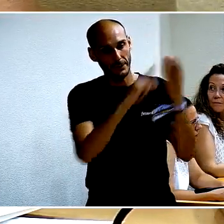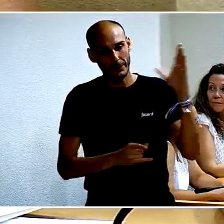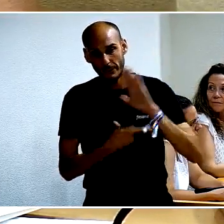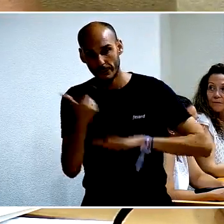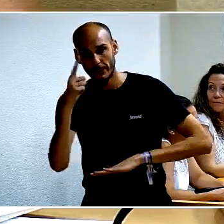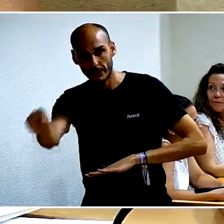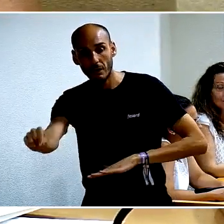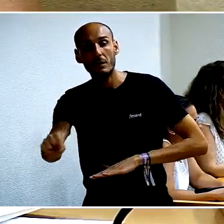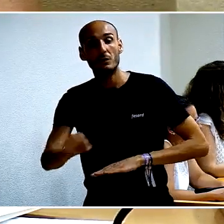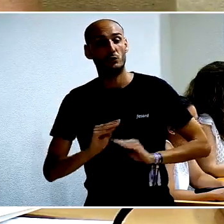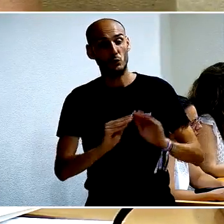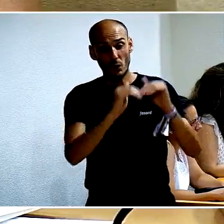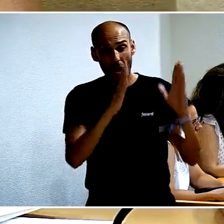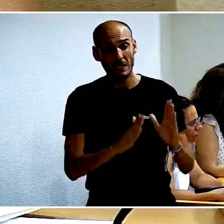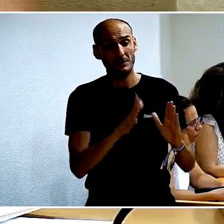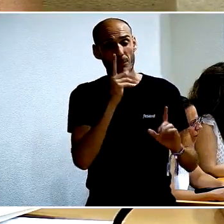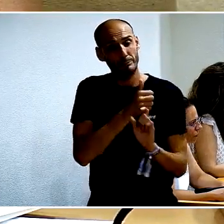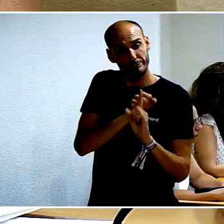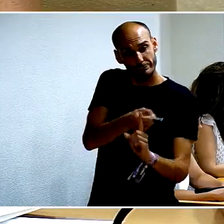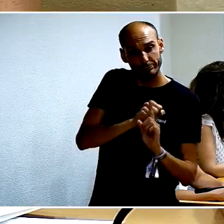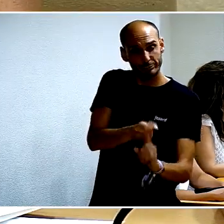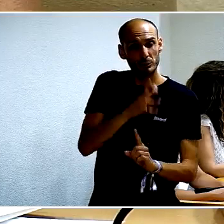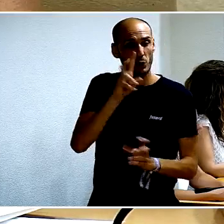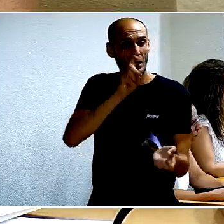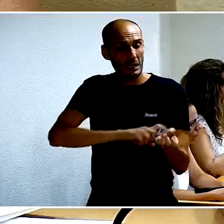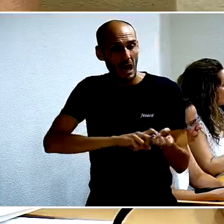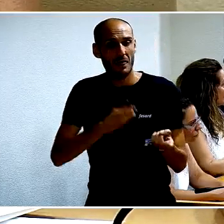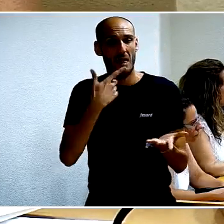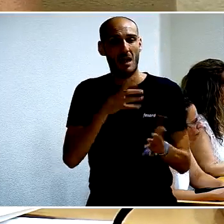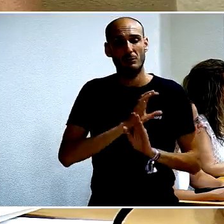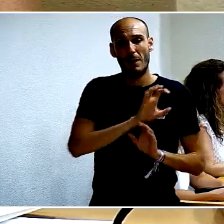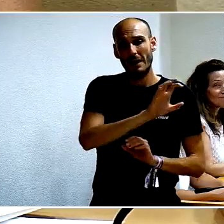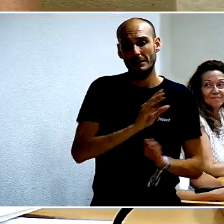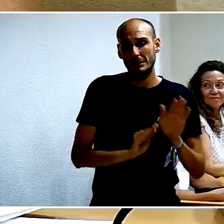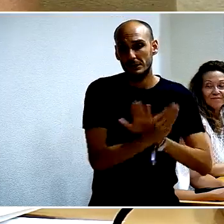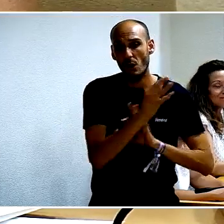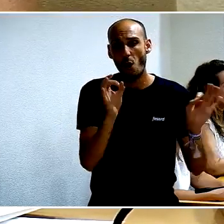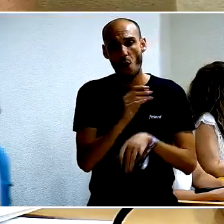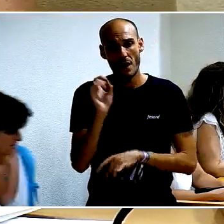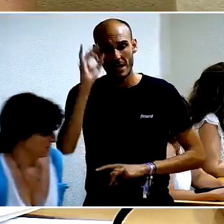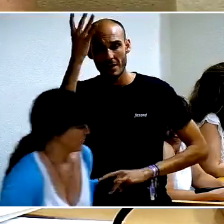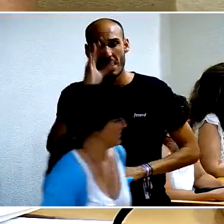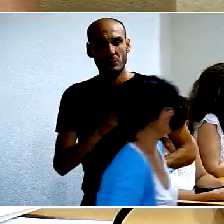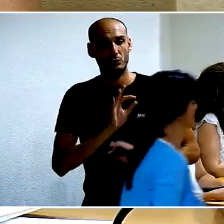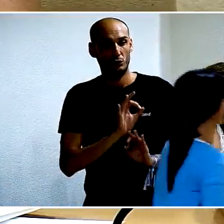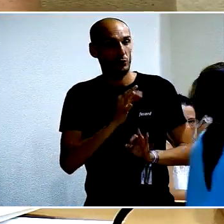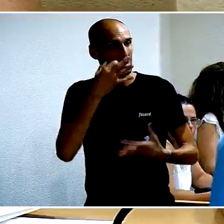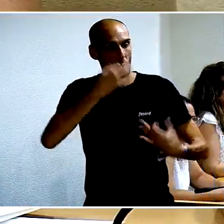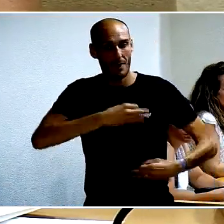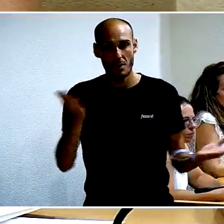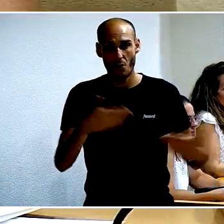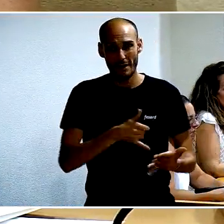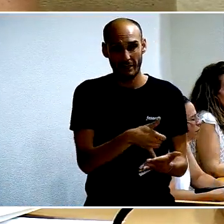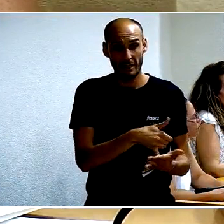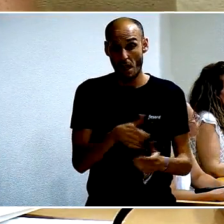casa, perseguides per motius d'ètnia, de nacionalitat, per les seues idees, per seguretat, i que no poden tornar,